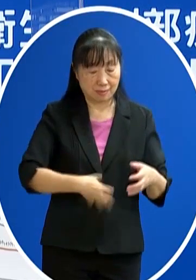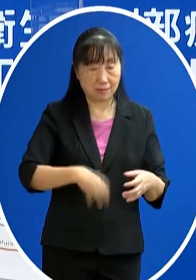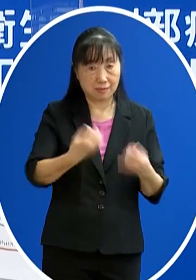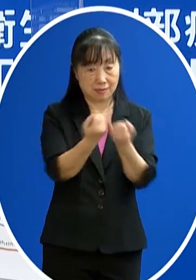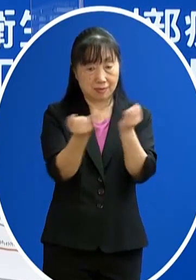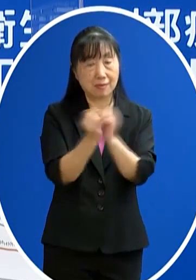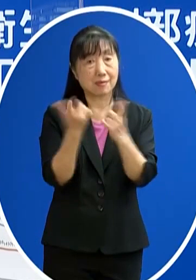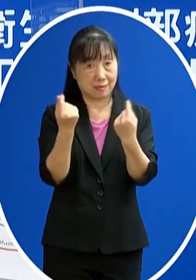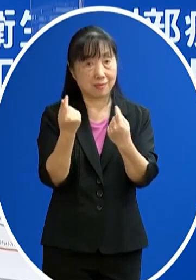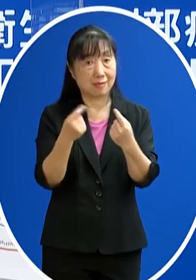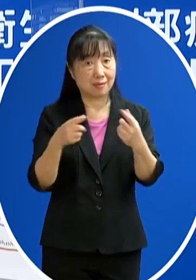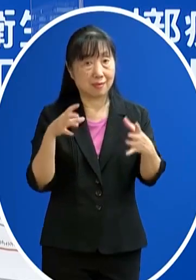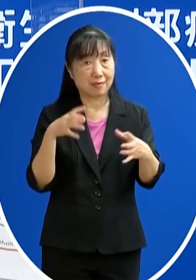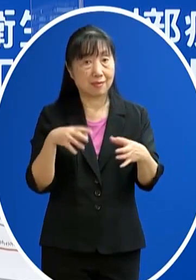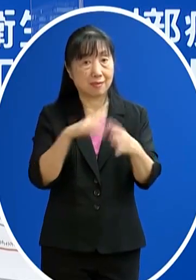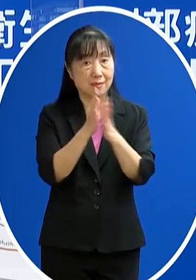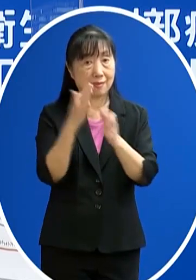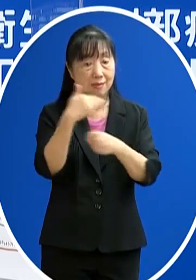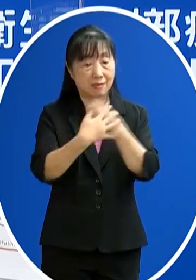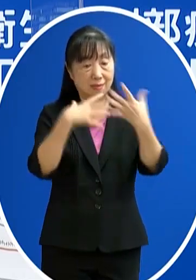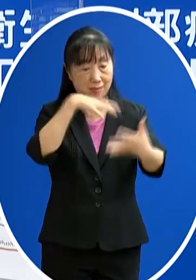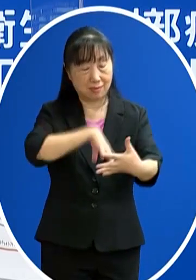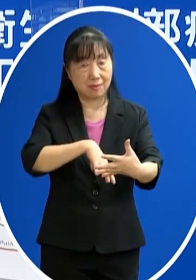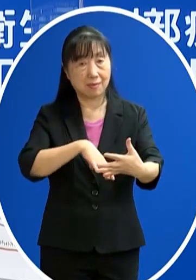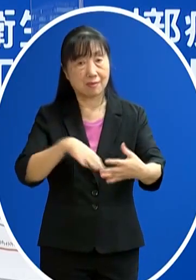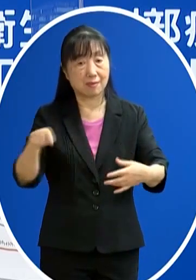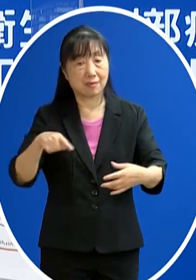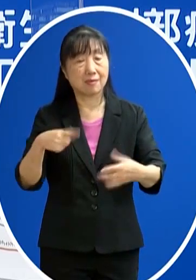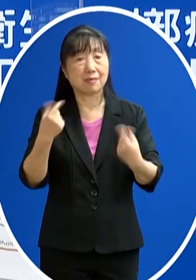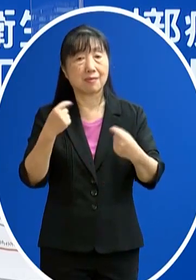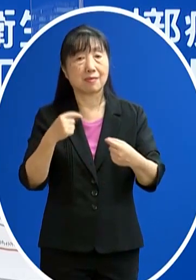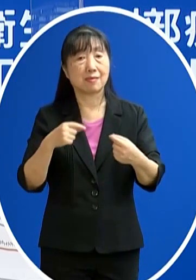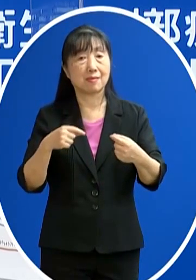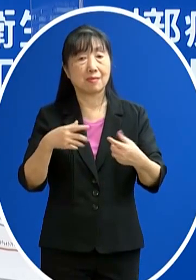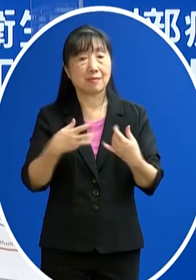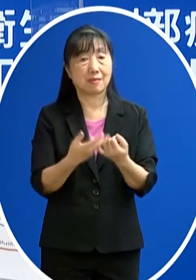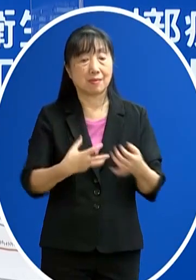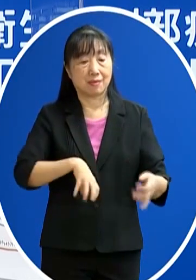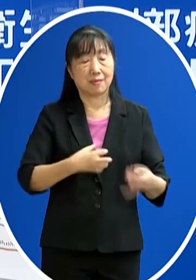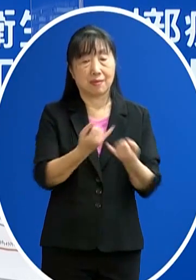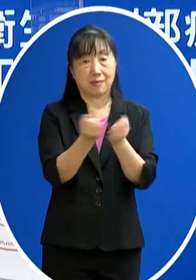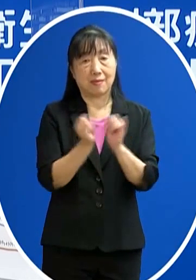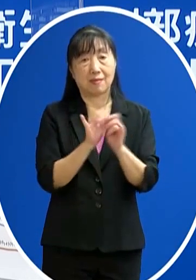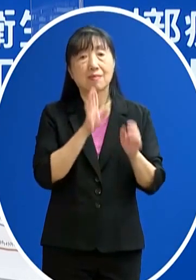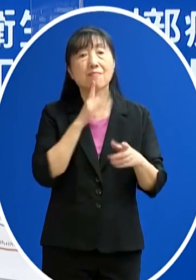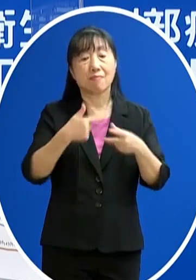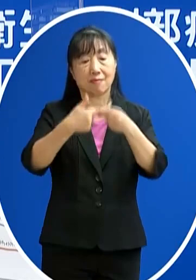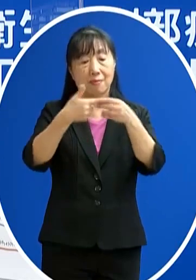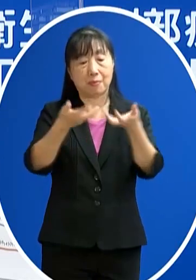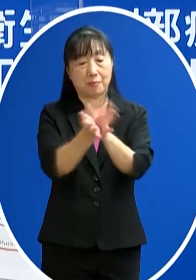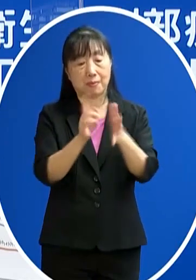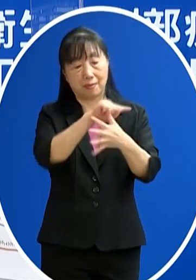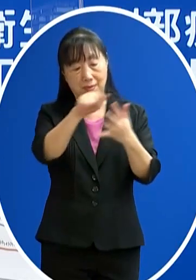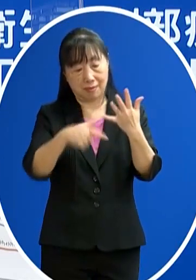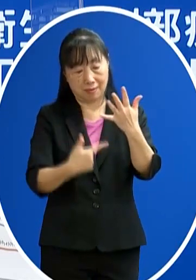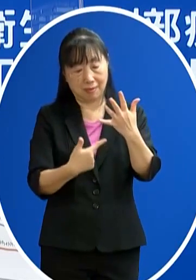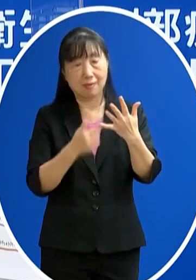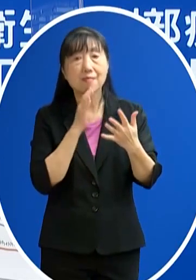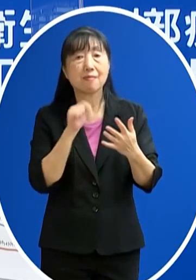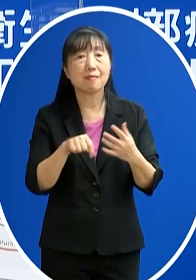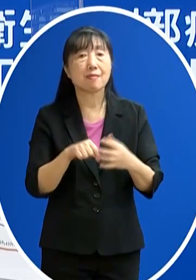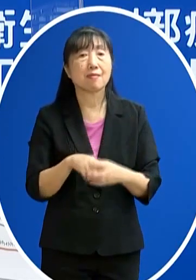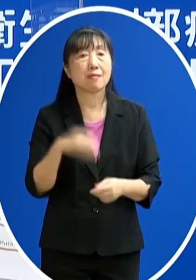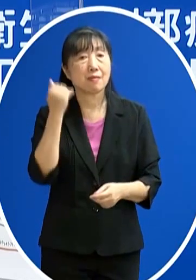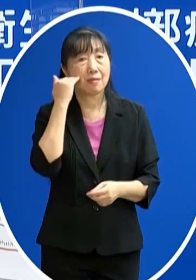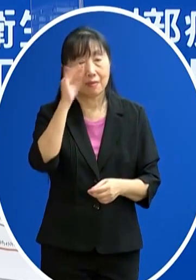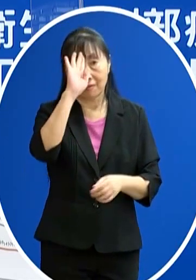含在里面，哈，因为孕妇我们现在已经把它列到第六优先嘛，哈，所以一定会在里面。那至于这相关的一些